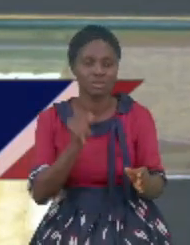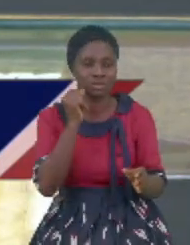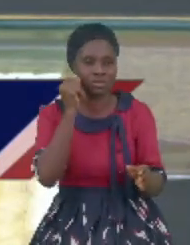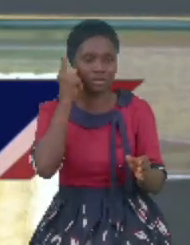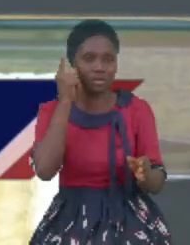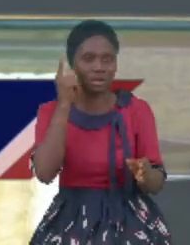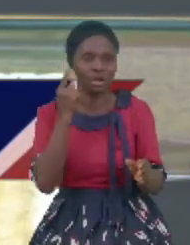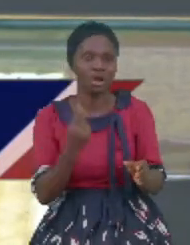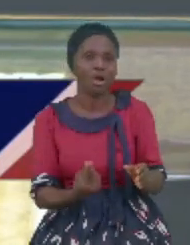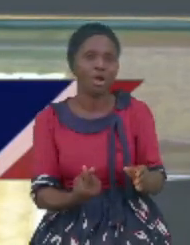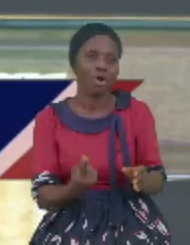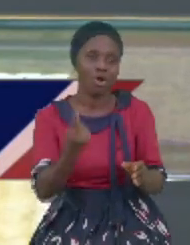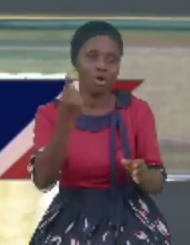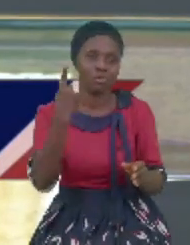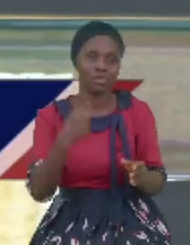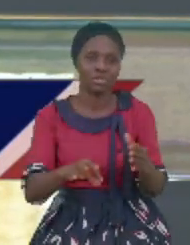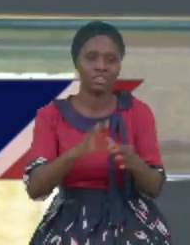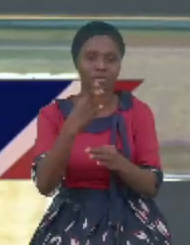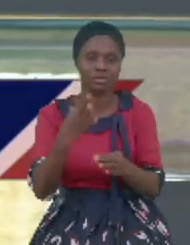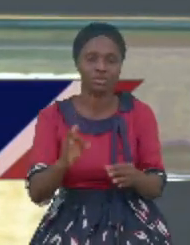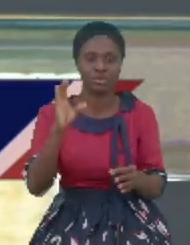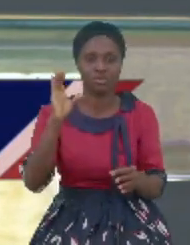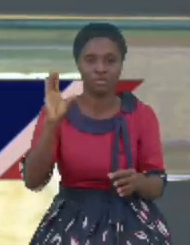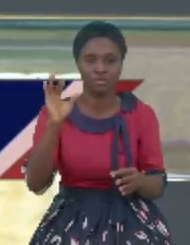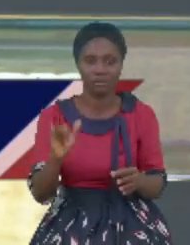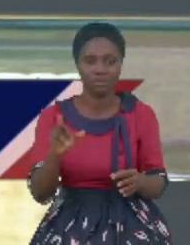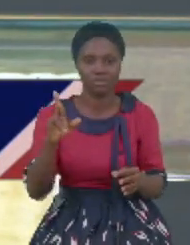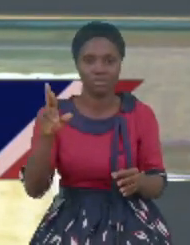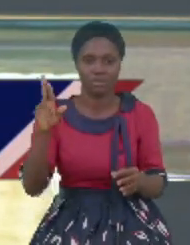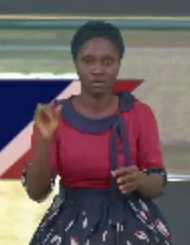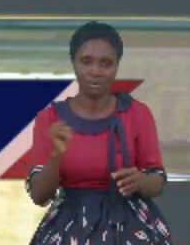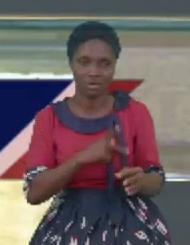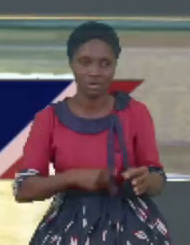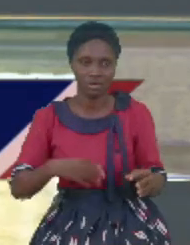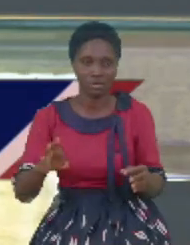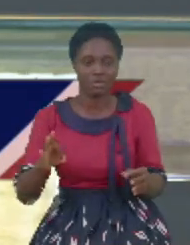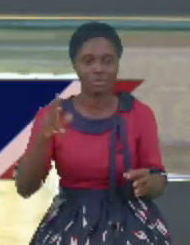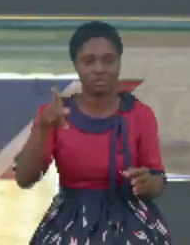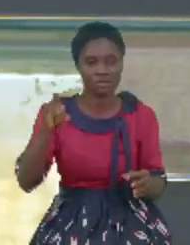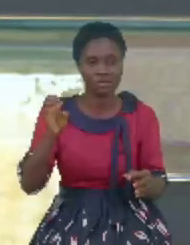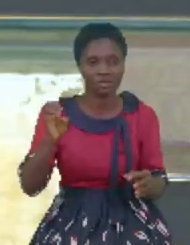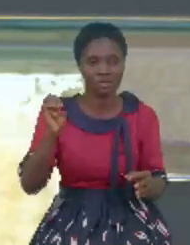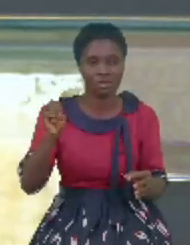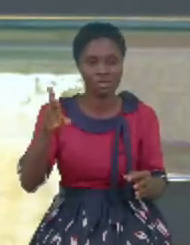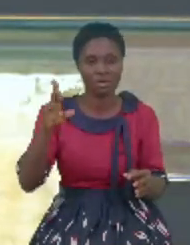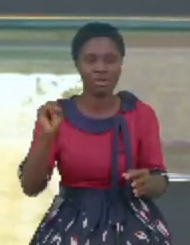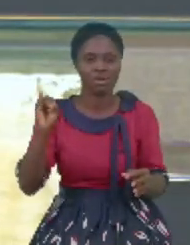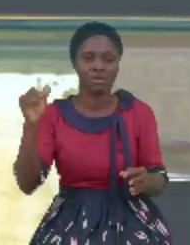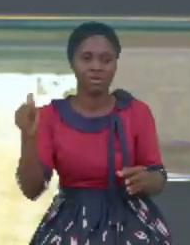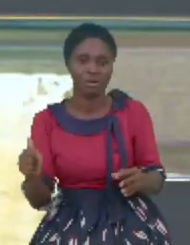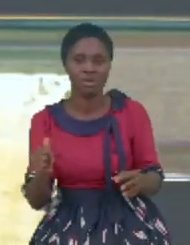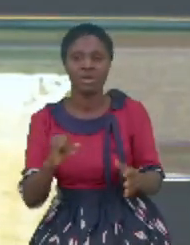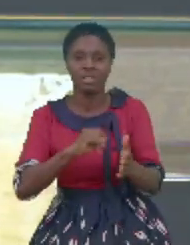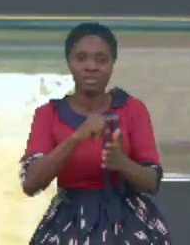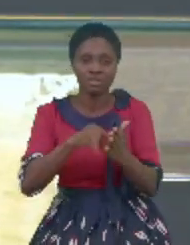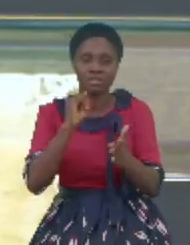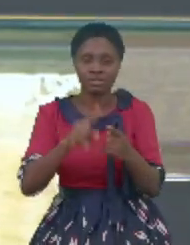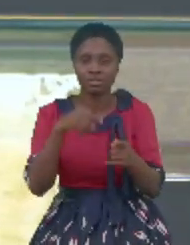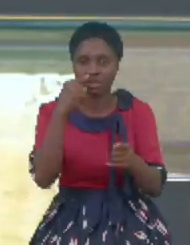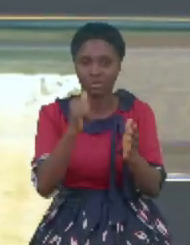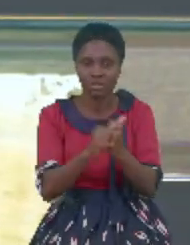royaume. Alors, ce qui est lu en Esdras est dit ici, c'est pour vous dire que le ciel et la terre